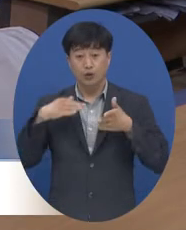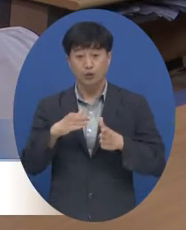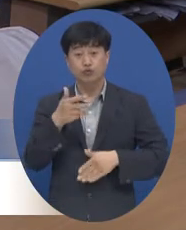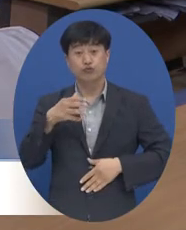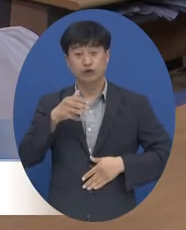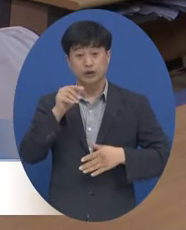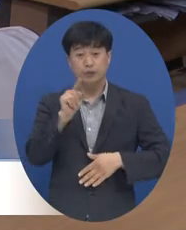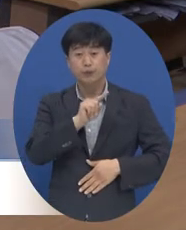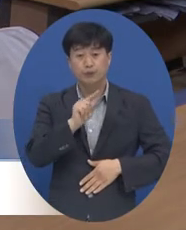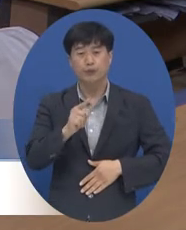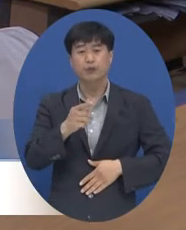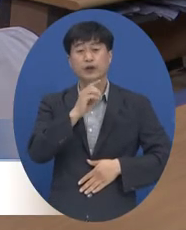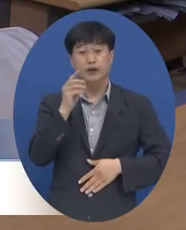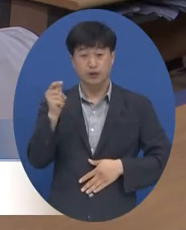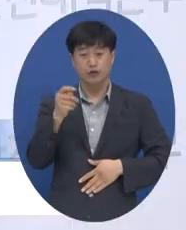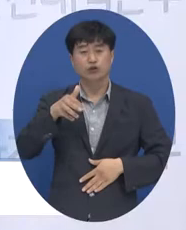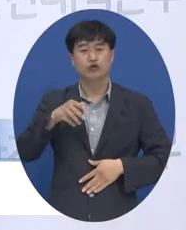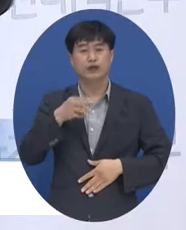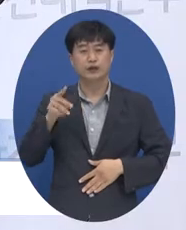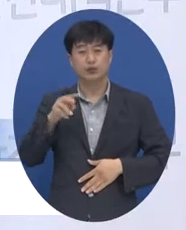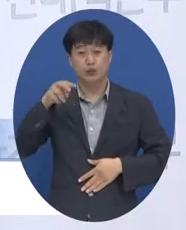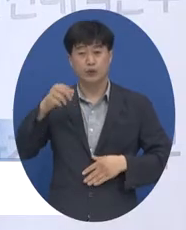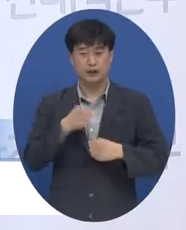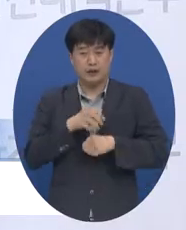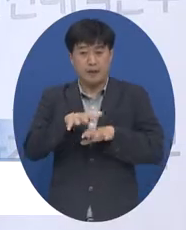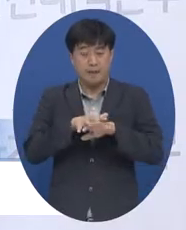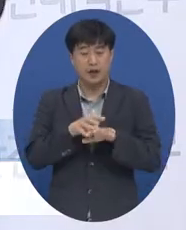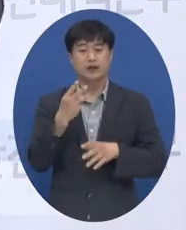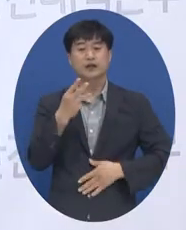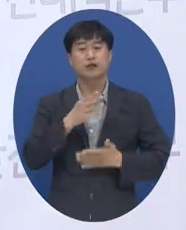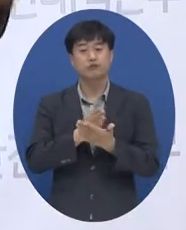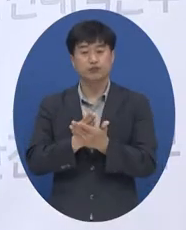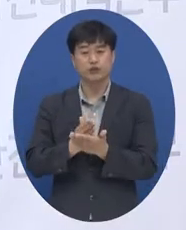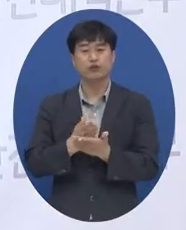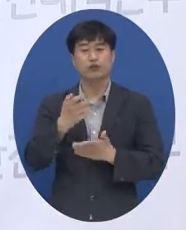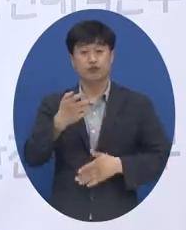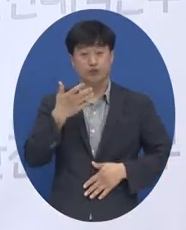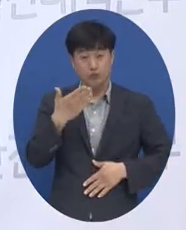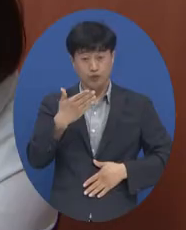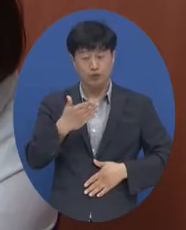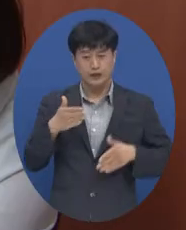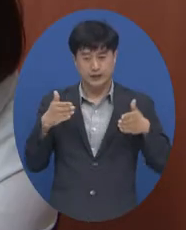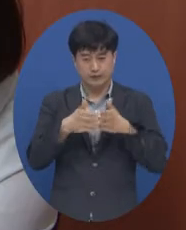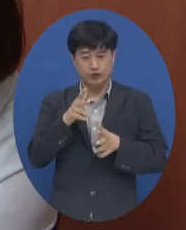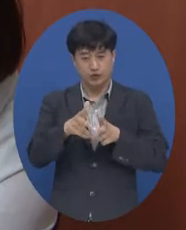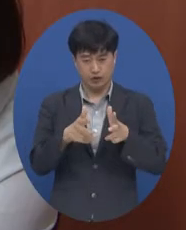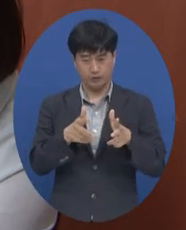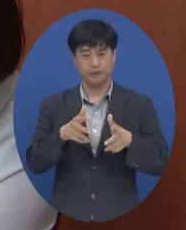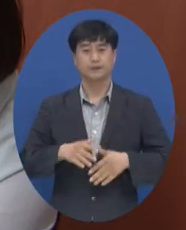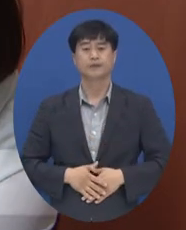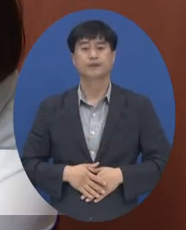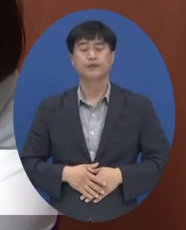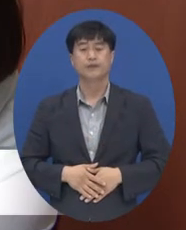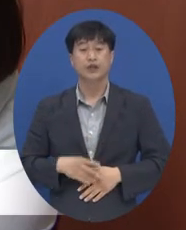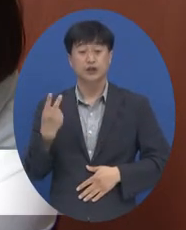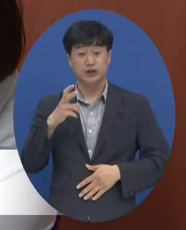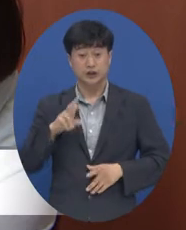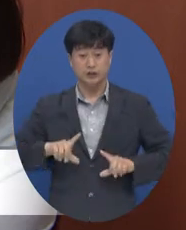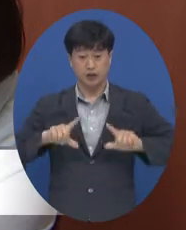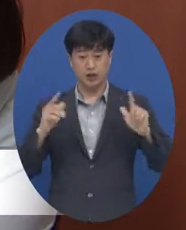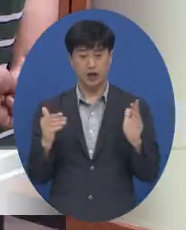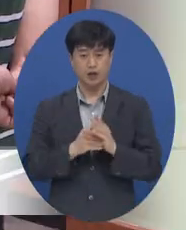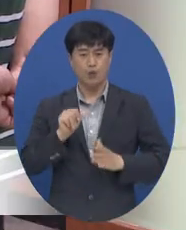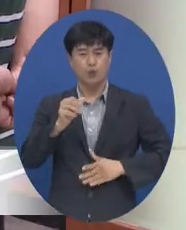경기도형 뉴딜은 데이터와 저탄소, 안전망 등 3개 분야 69개 주력 사업으로 짜여 있습니다.